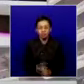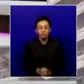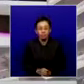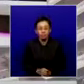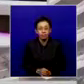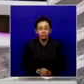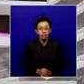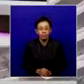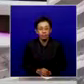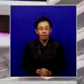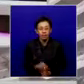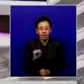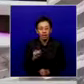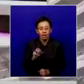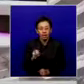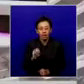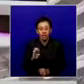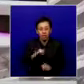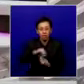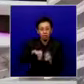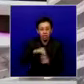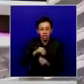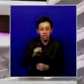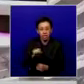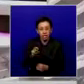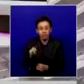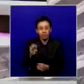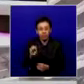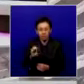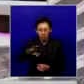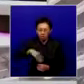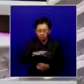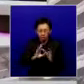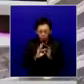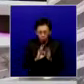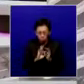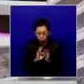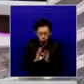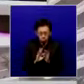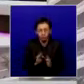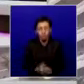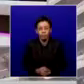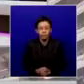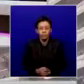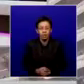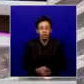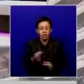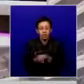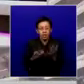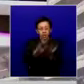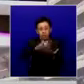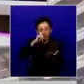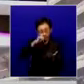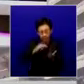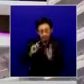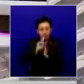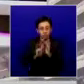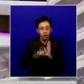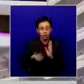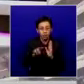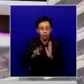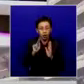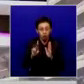ประเด็นหนึ่ง SME เรื่องนี้เป็นเรื่องที่ทุกคนเป็นห่วงแบงค์ชาติออกพรก.ออกมาเ